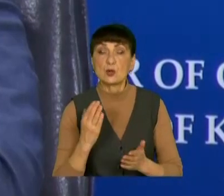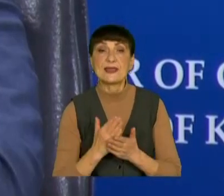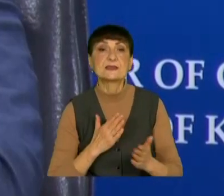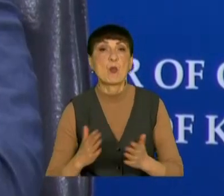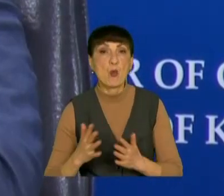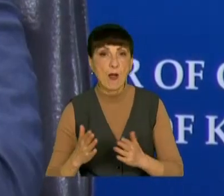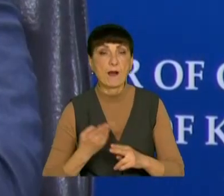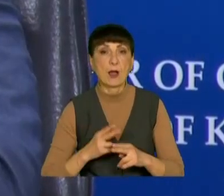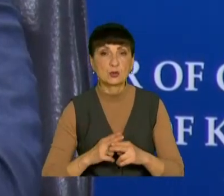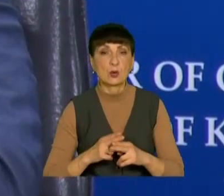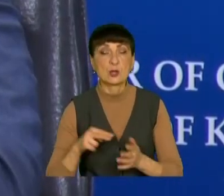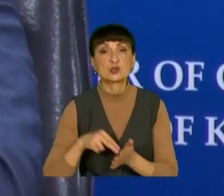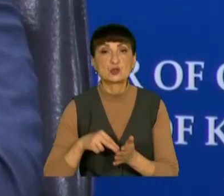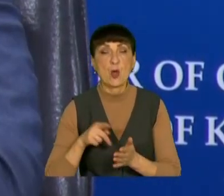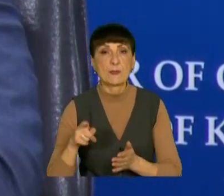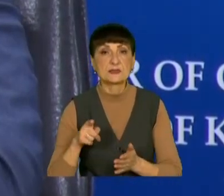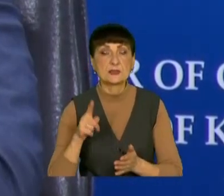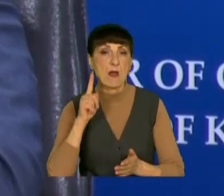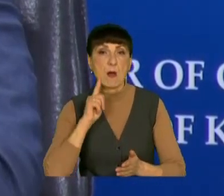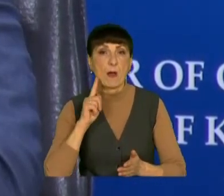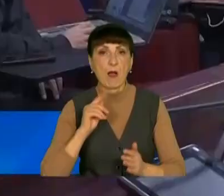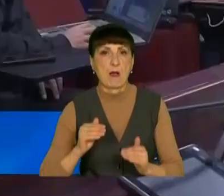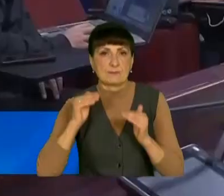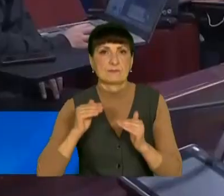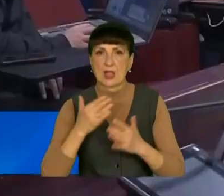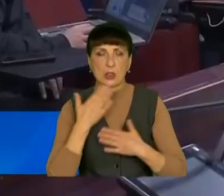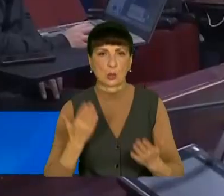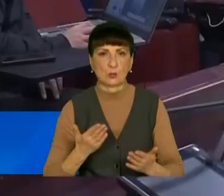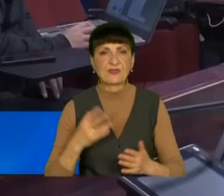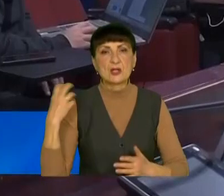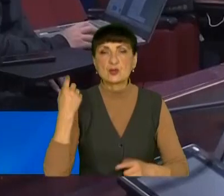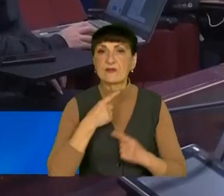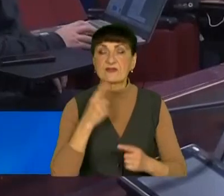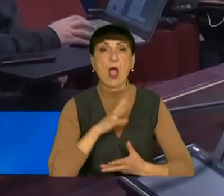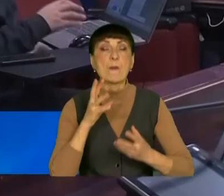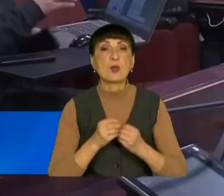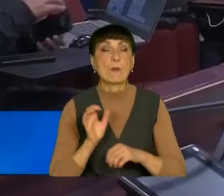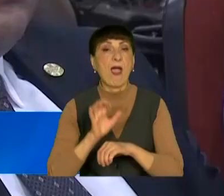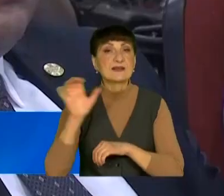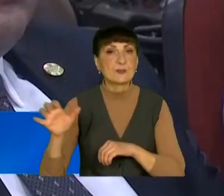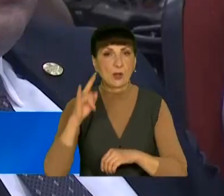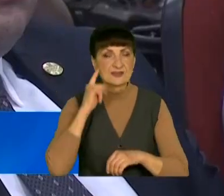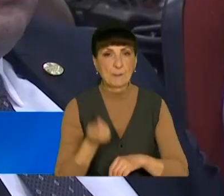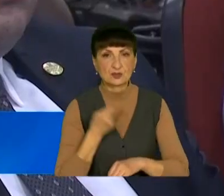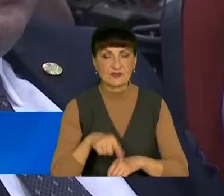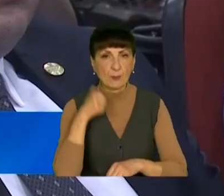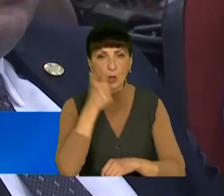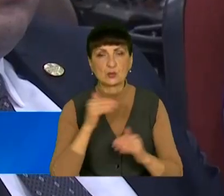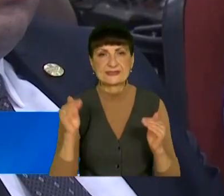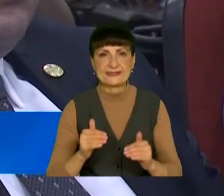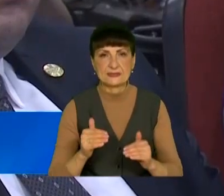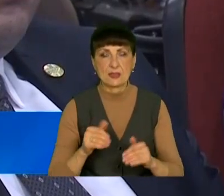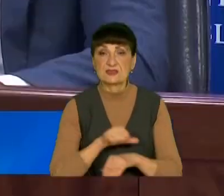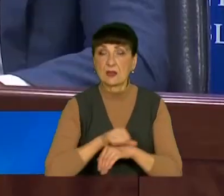на которую мы стоимость, ну, цену не держим. Чиновники говорят, что объемы экспорта казахстанской пшеницы в этом году снизятся.